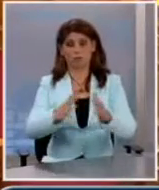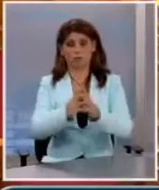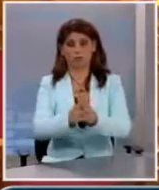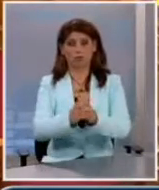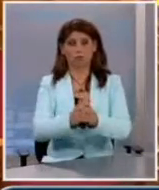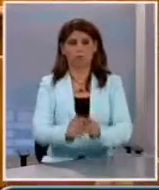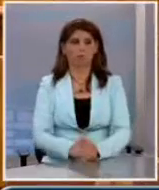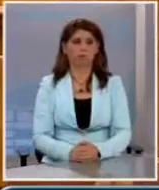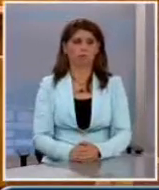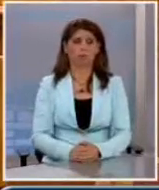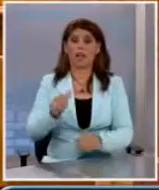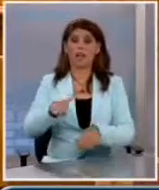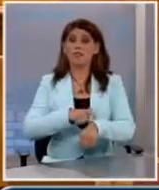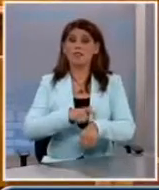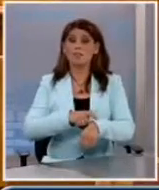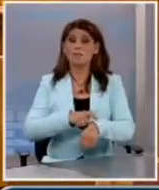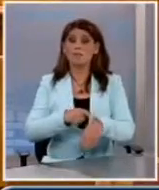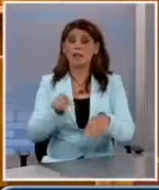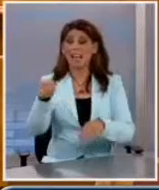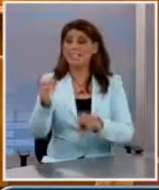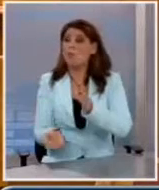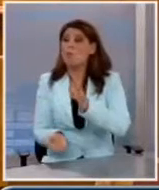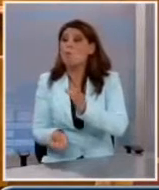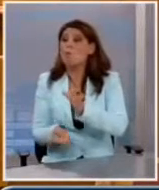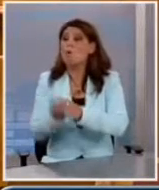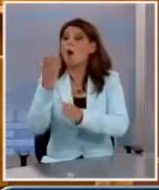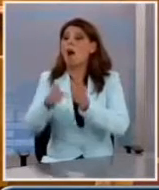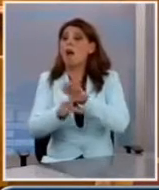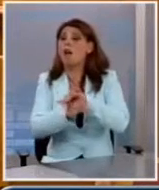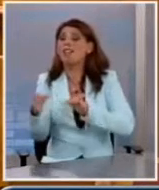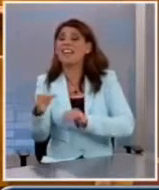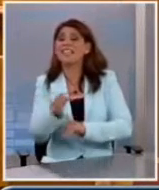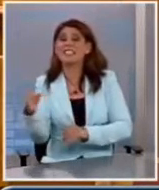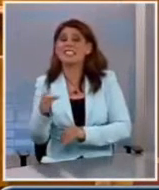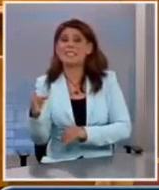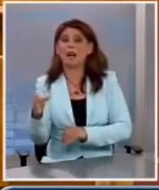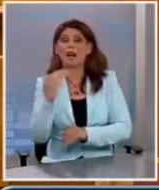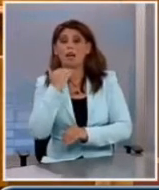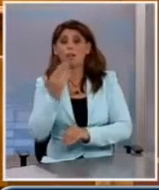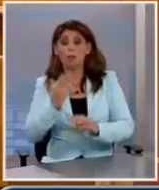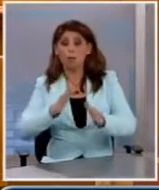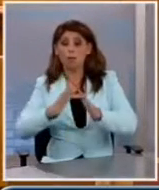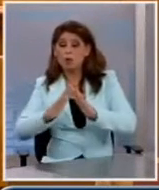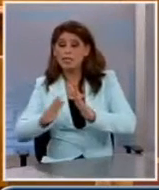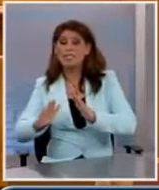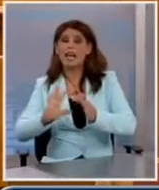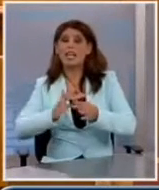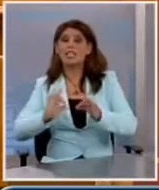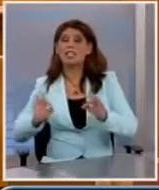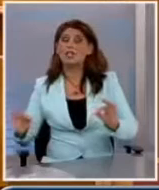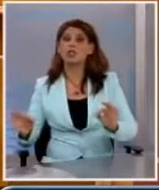νέο δεξιά αυτή τη στιγμή. Και αφού δεν μπορείτε να προστατεύσετε την ιστορία της παράταξής σας, μην